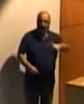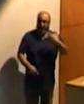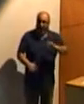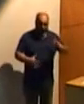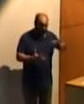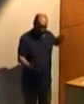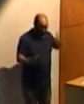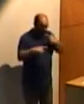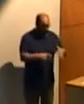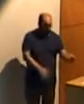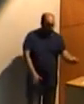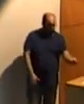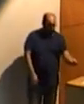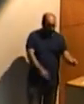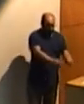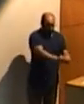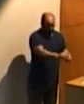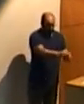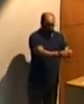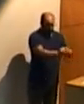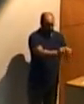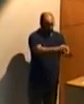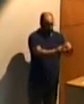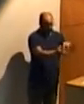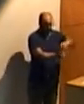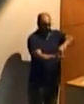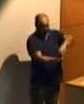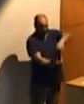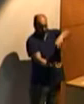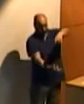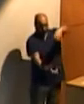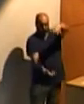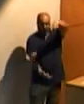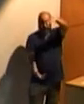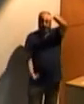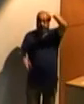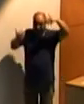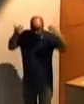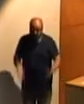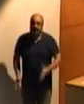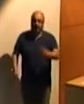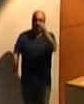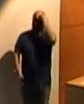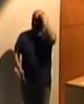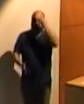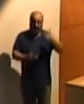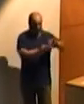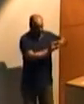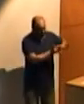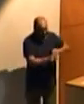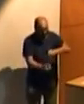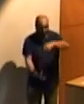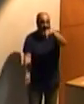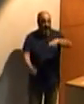et pu aboutir à ce que des êtres vivants puisse-t-il prendre conscience de lui-même c'est un